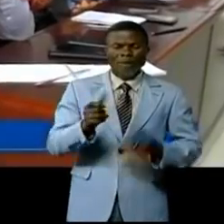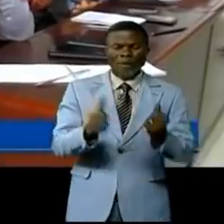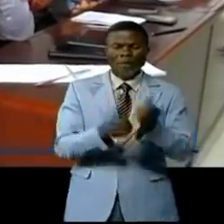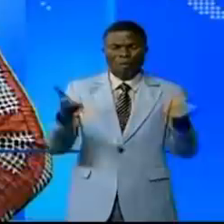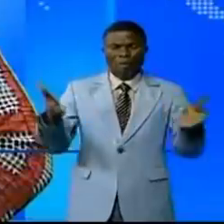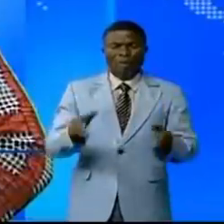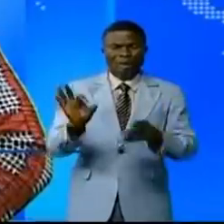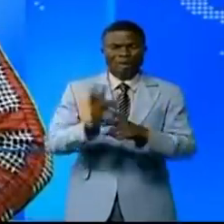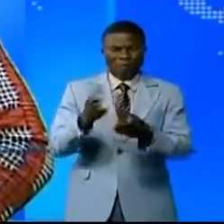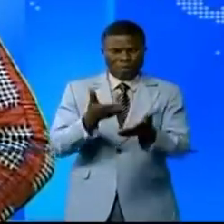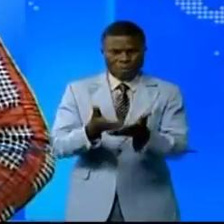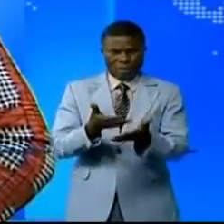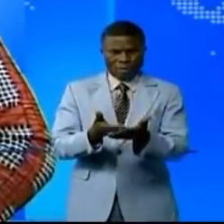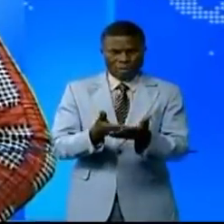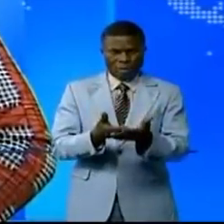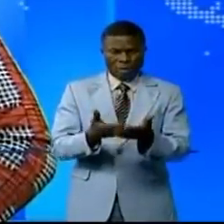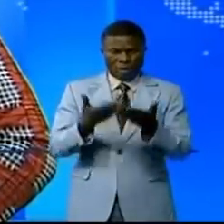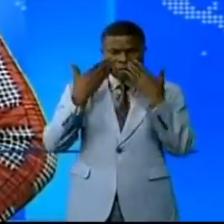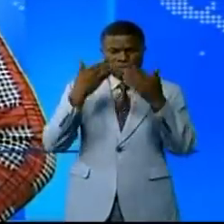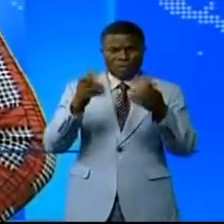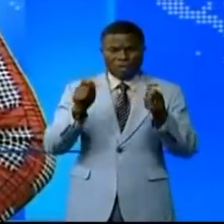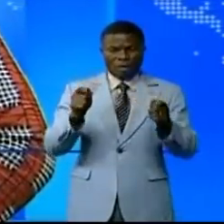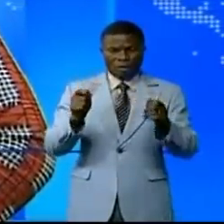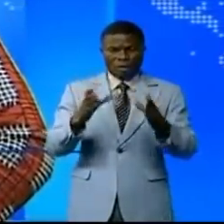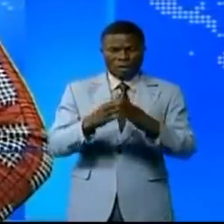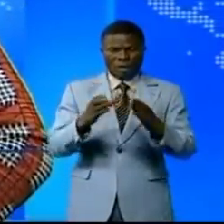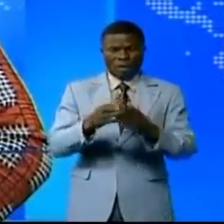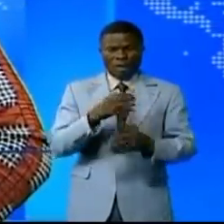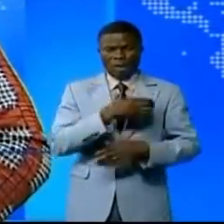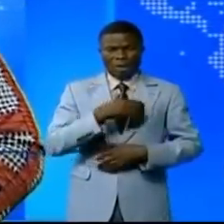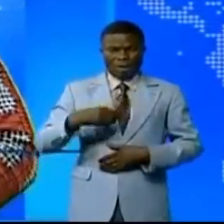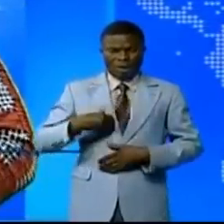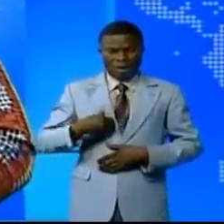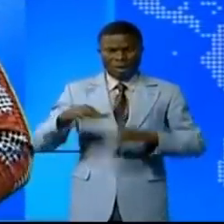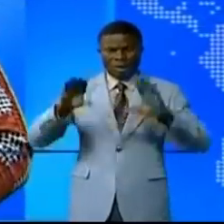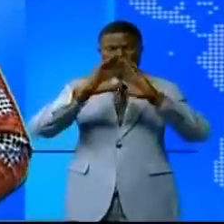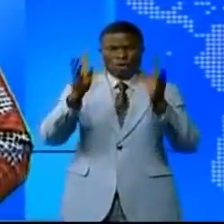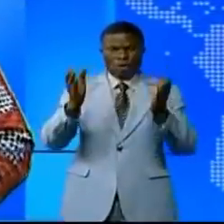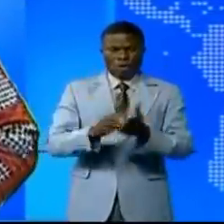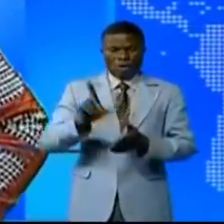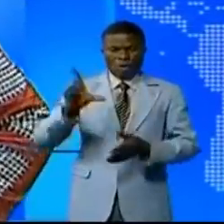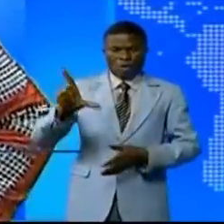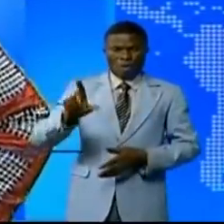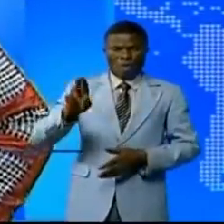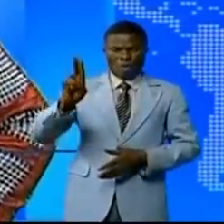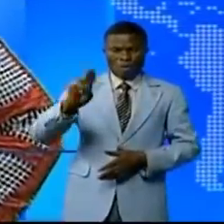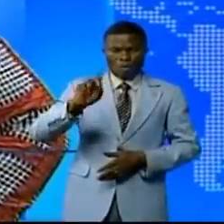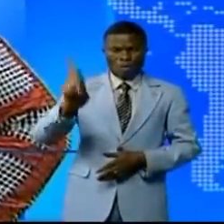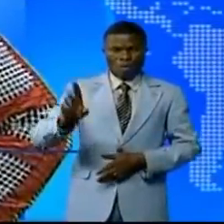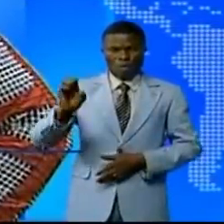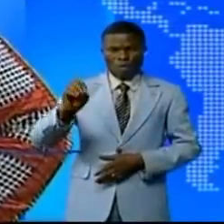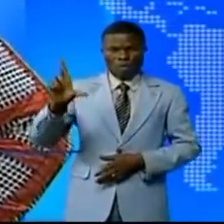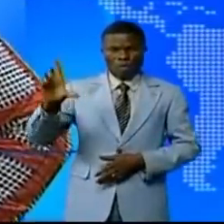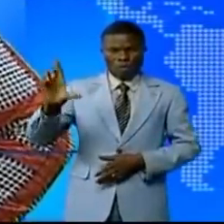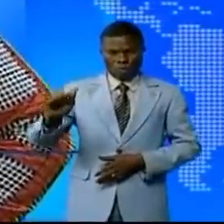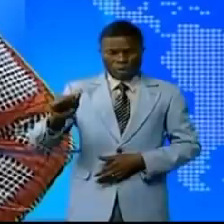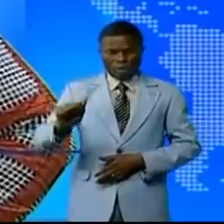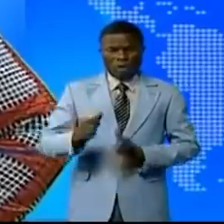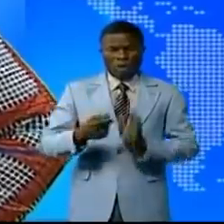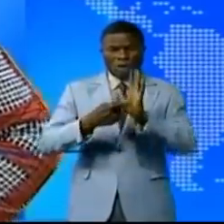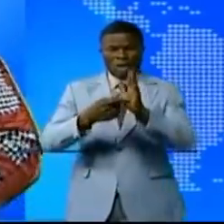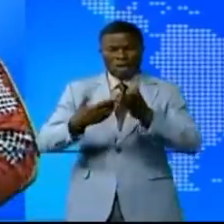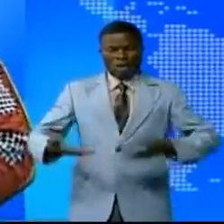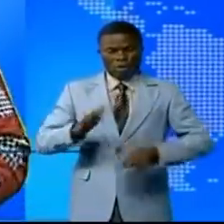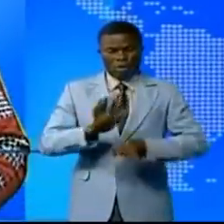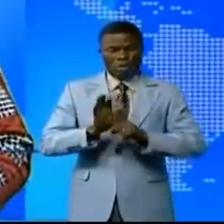assises. Terminons ce journal avec les femmes de la communauté Luzolo-Diambote qui saluent l'engagement du chef